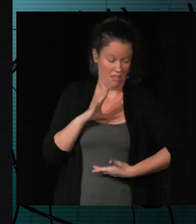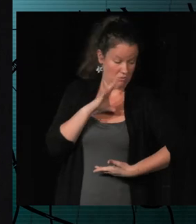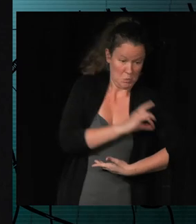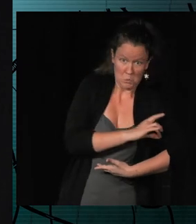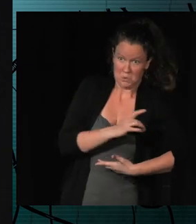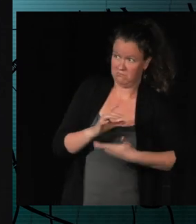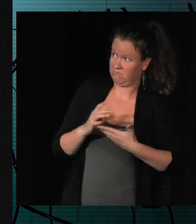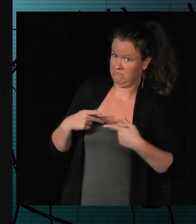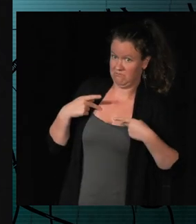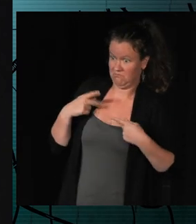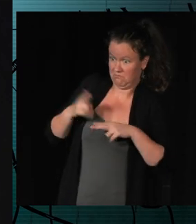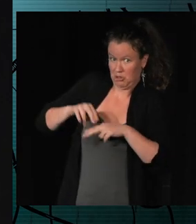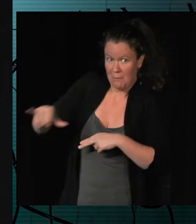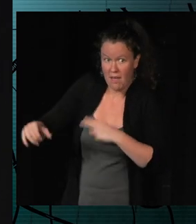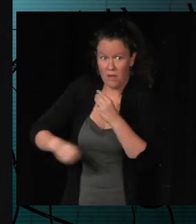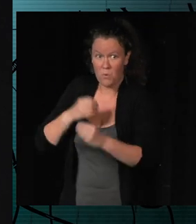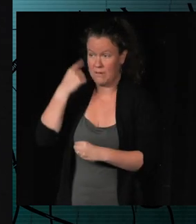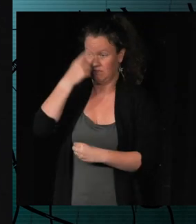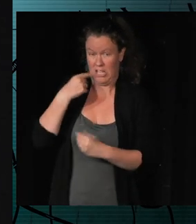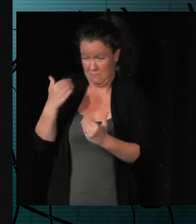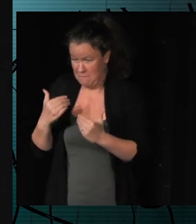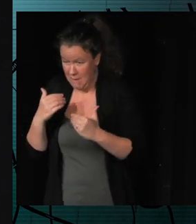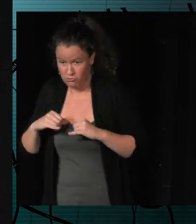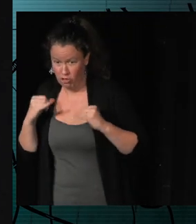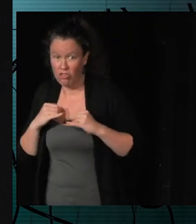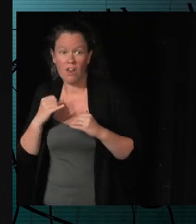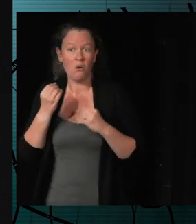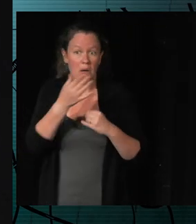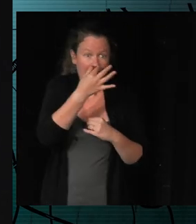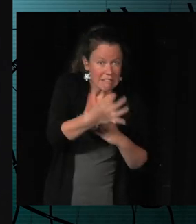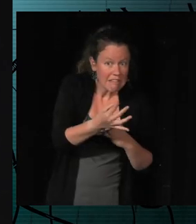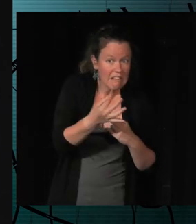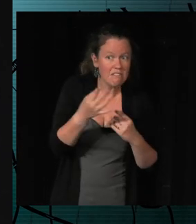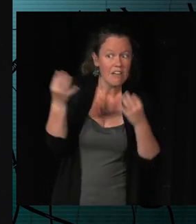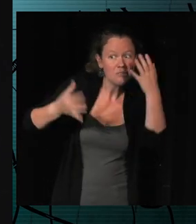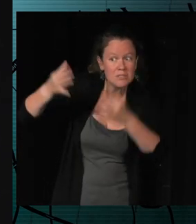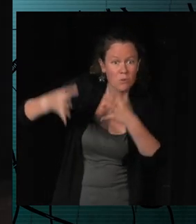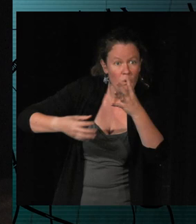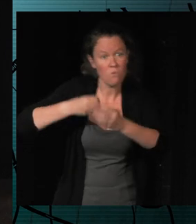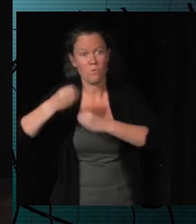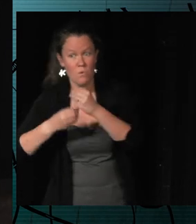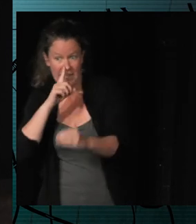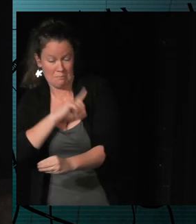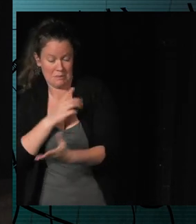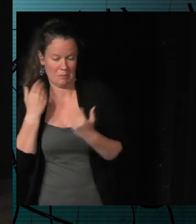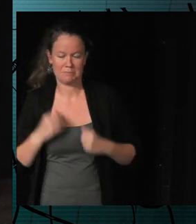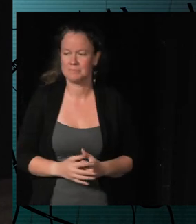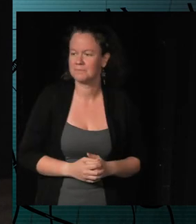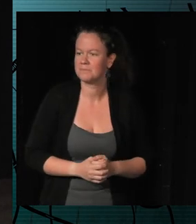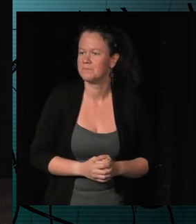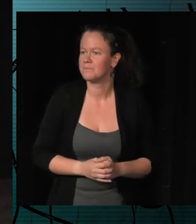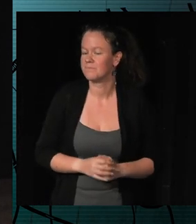exploité c'est pas du tout développé donc ça je comprends pas ce pointl ouais oui oui c'est un peu calimite je suis d'accord mais alors en plus moi ce que j'avais